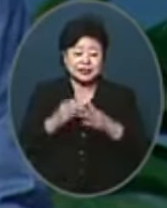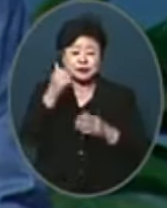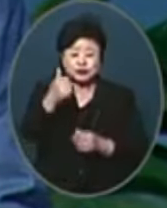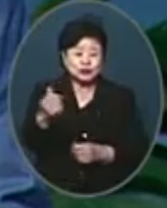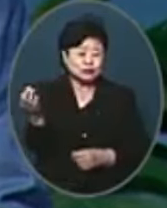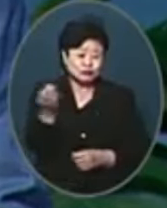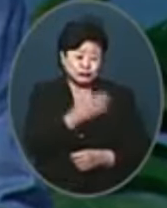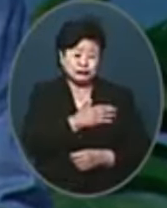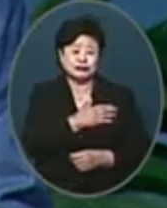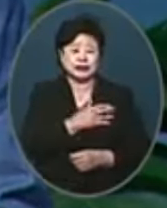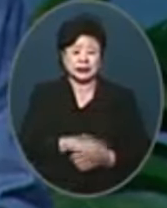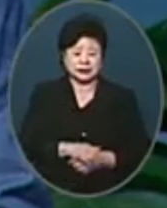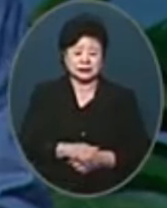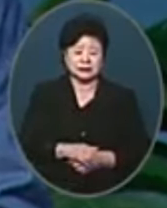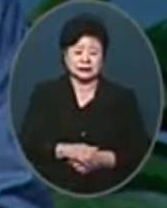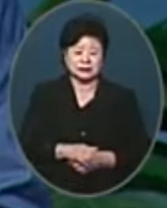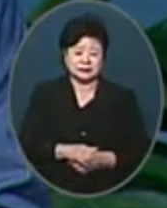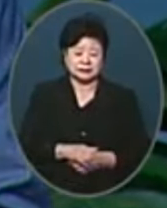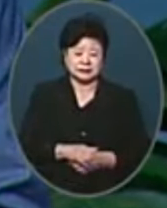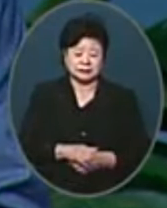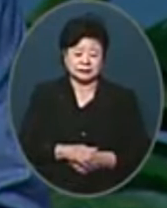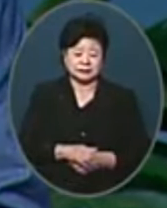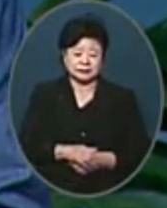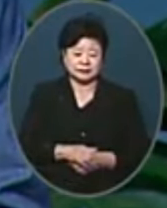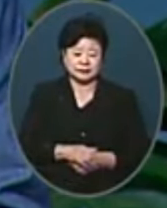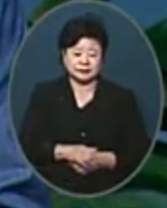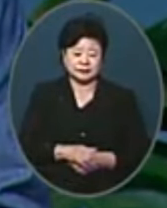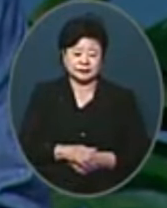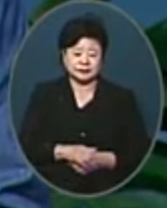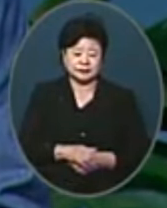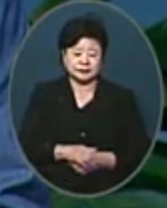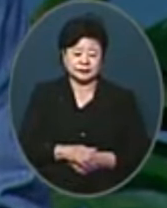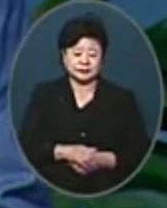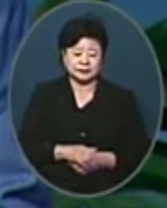집주인은 부자가 되어서